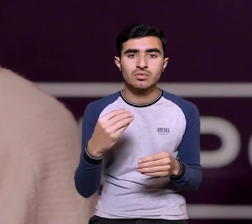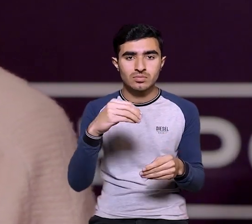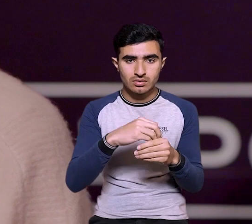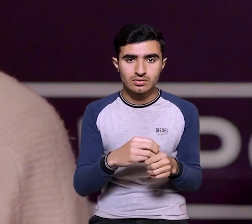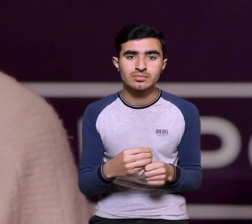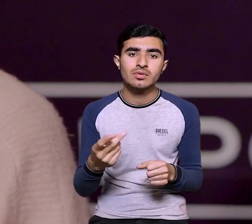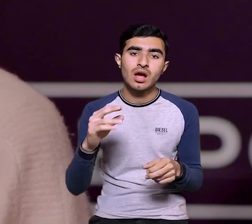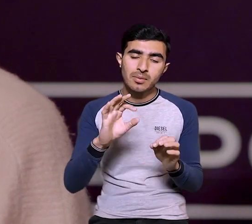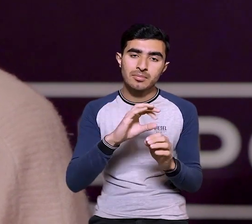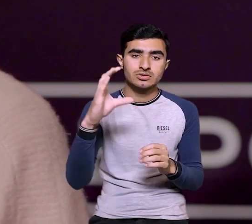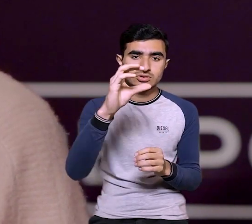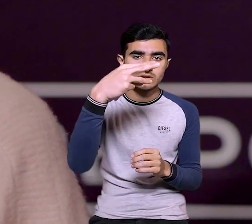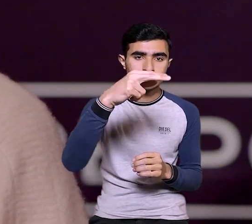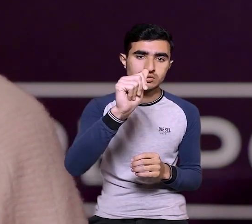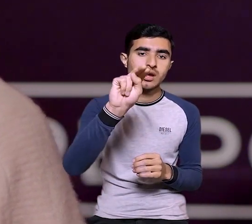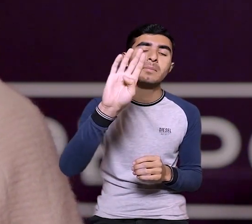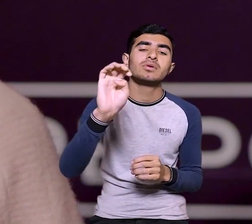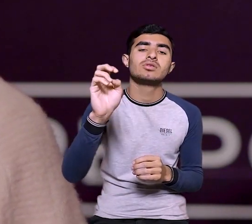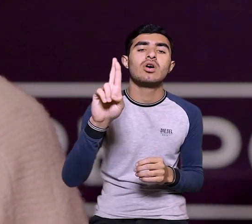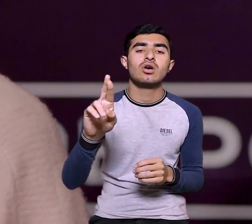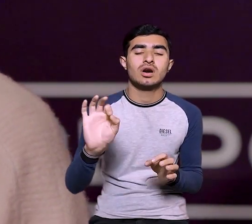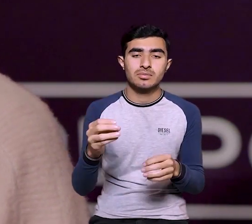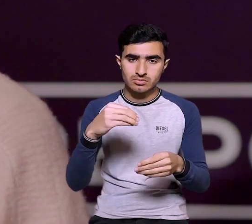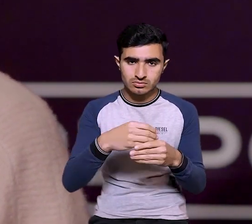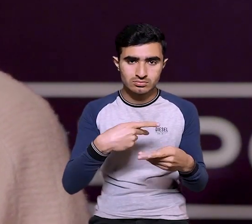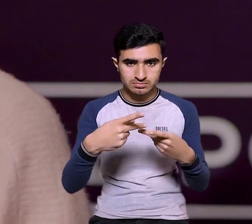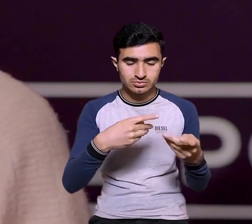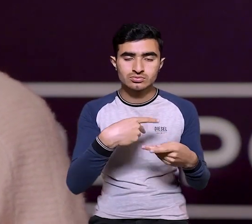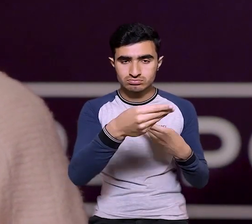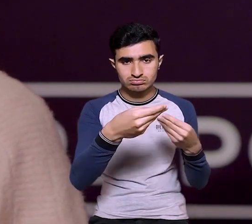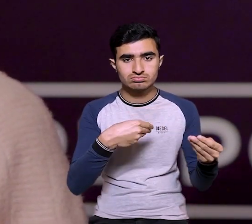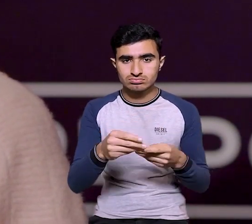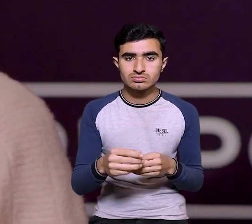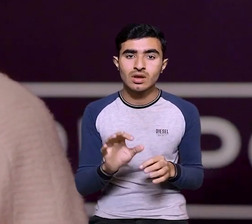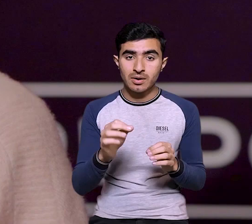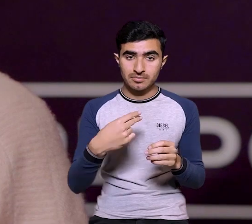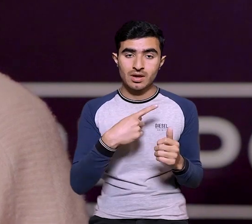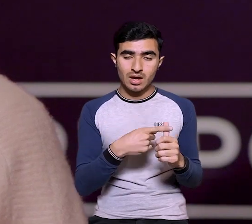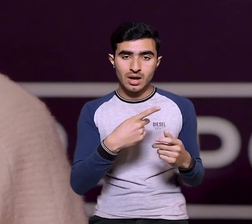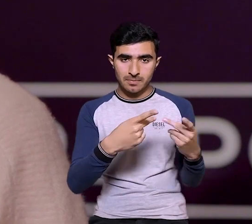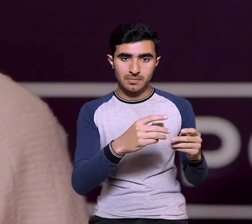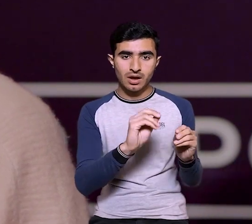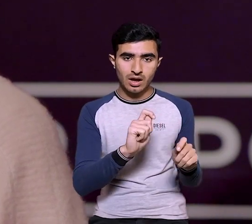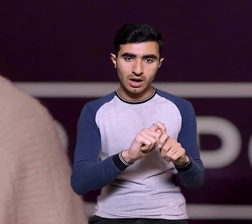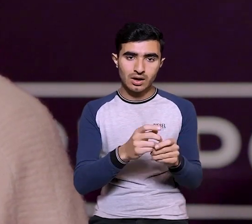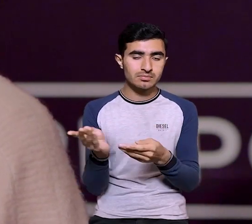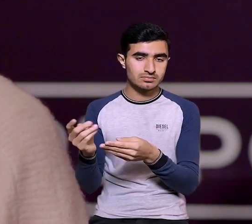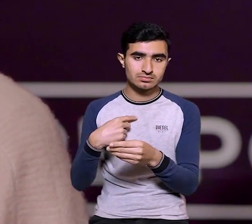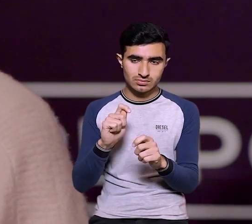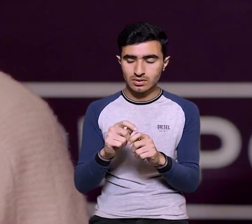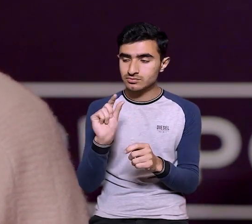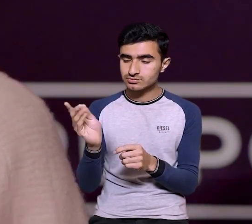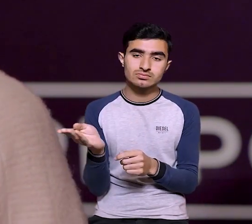Commerce and Industry. अब उसमें मुझे सिर्फ इतना ही पता था, जो मेरे मैनेजर जाते थे कि जी लेटर चाहिए तो एक साइन कर दो, लेटर आ जाता